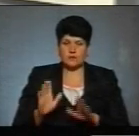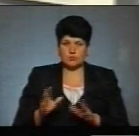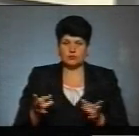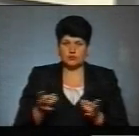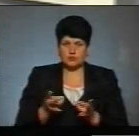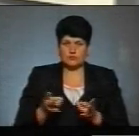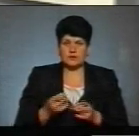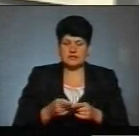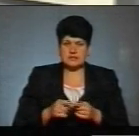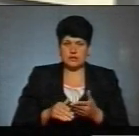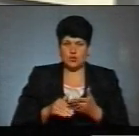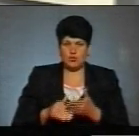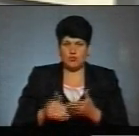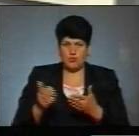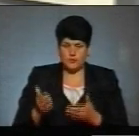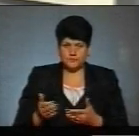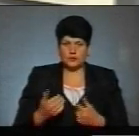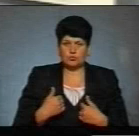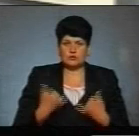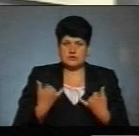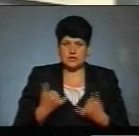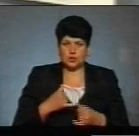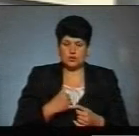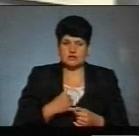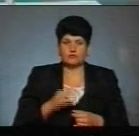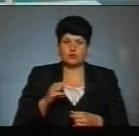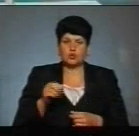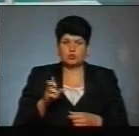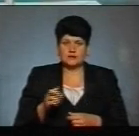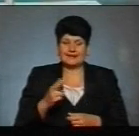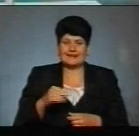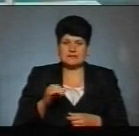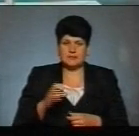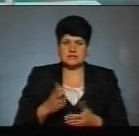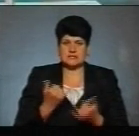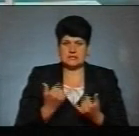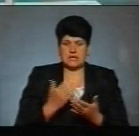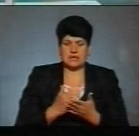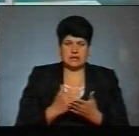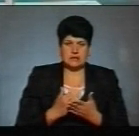потребувати саме такої допомоги. Тому в нас зараз в тубдиспансері знаходиться